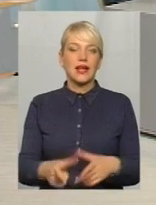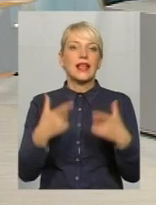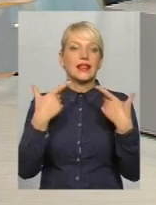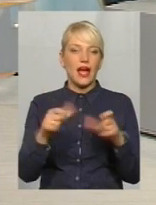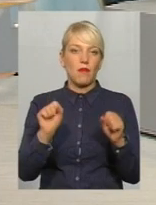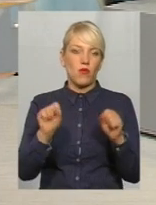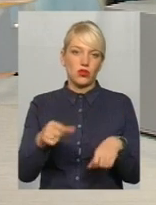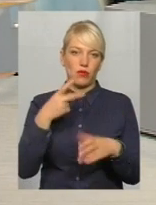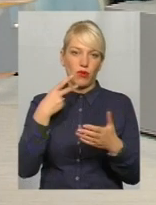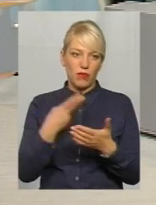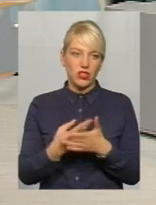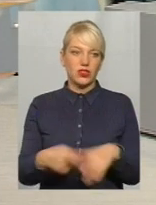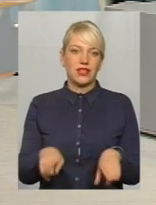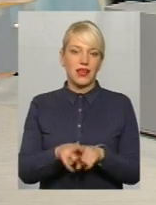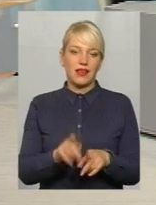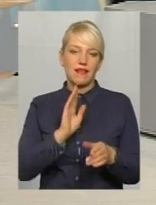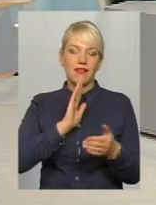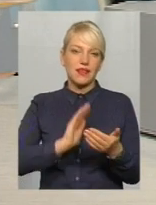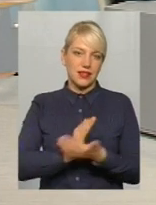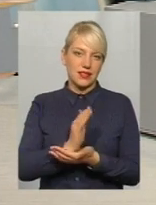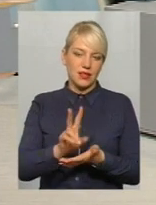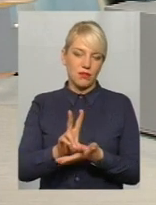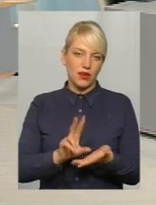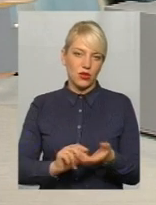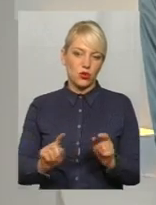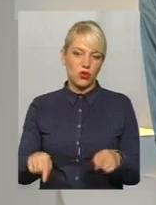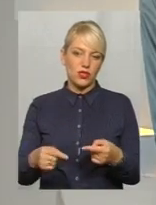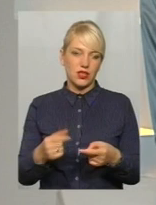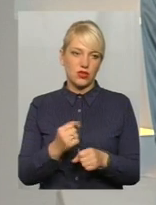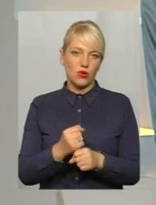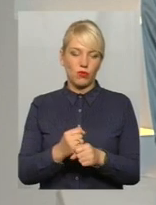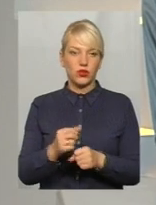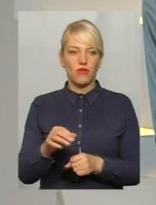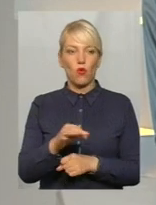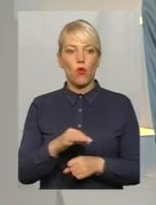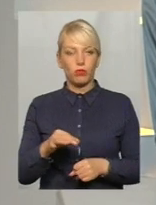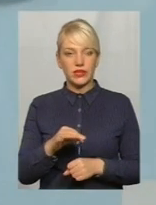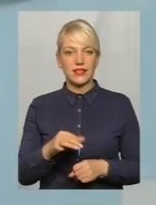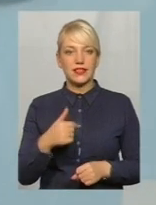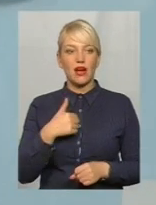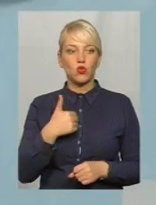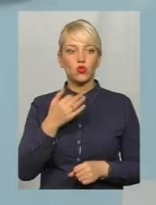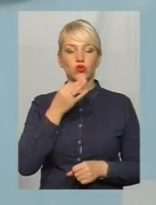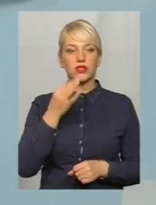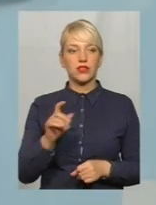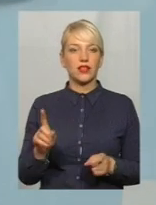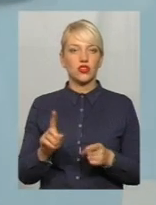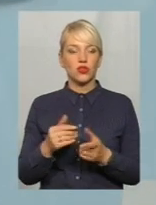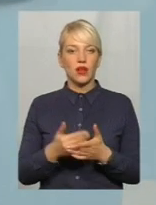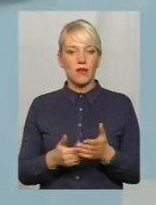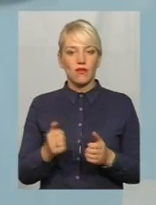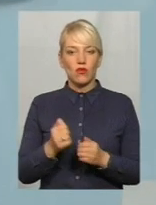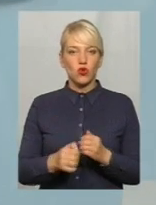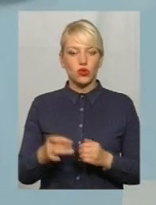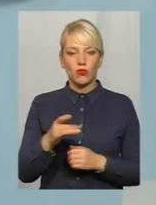можна побачити такий якісний приклад організації цієї роботи в області? Я хочу сказати, що, напевне, в кожному